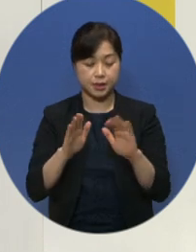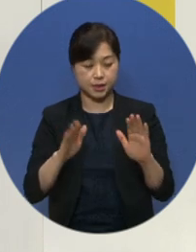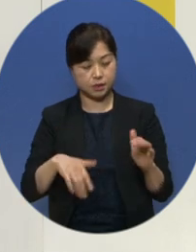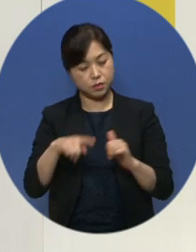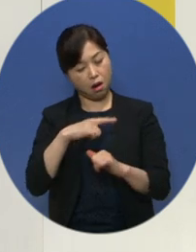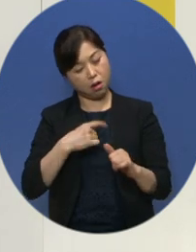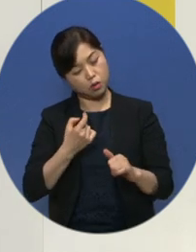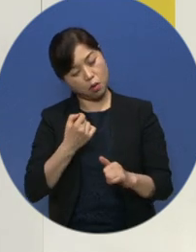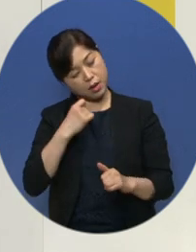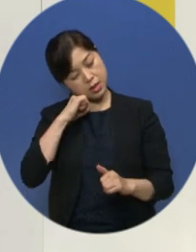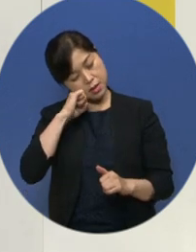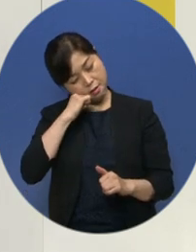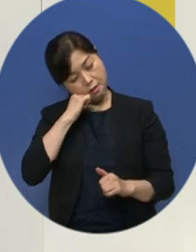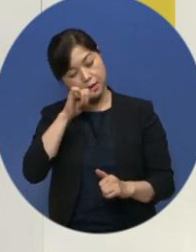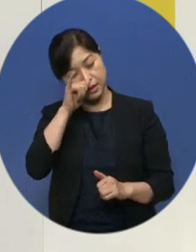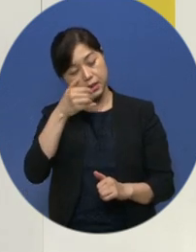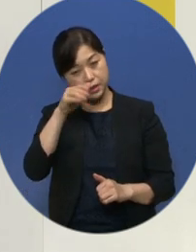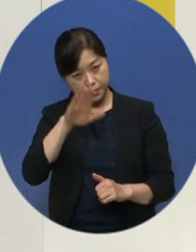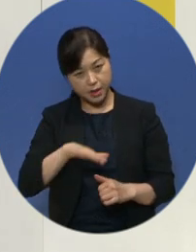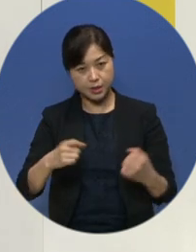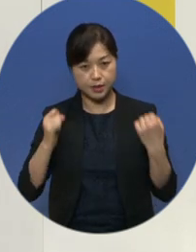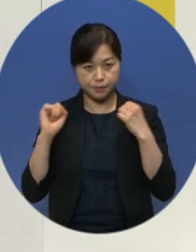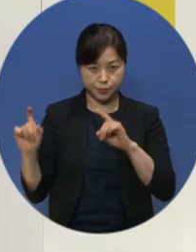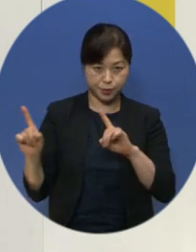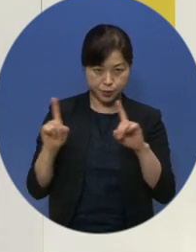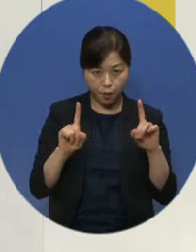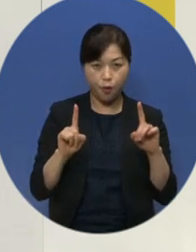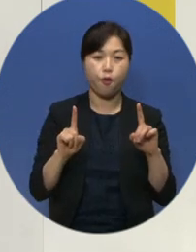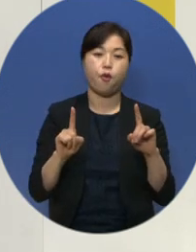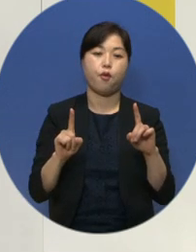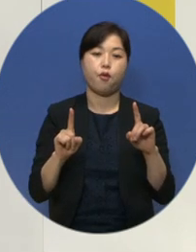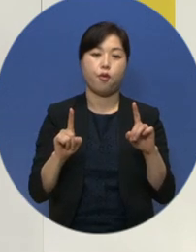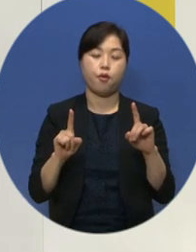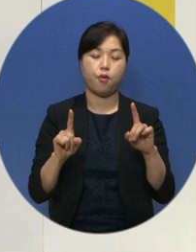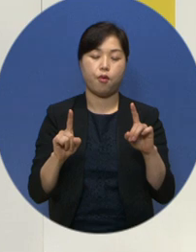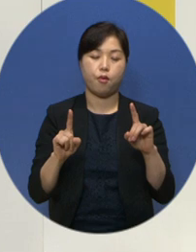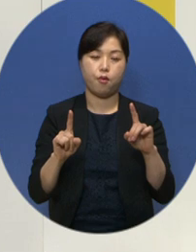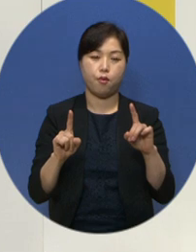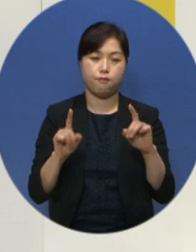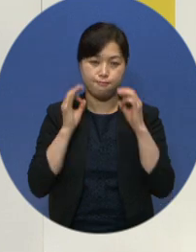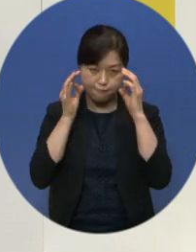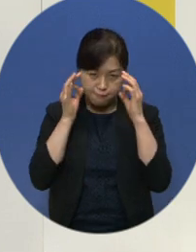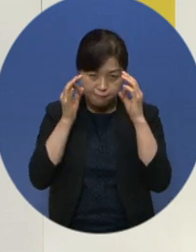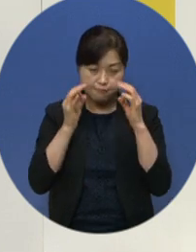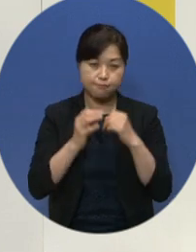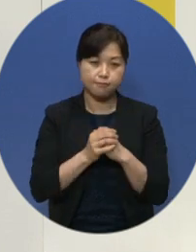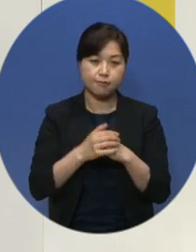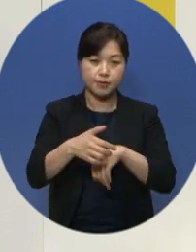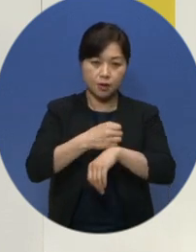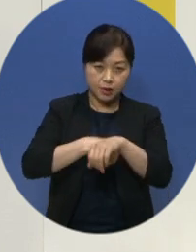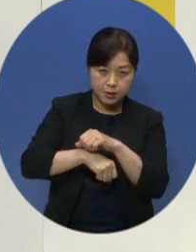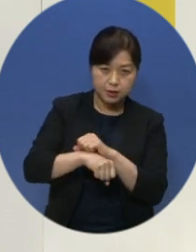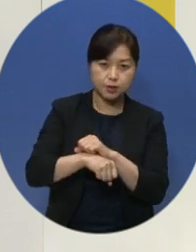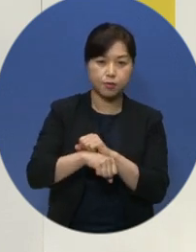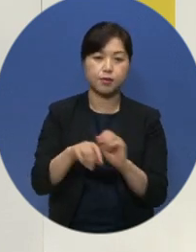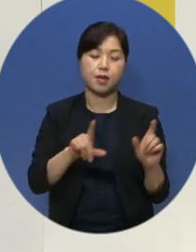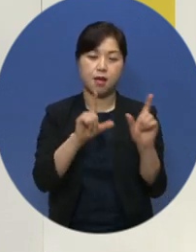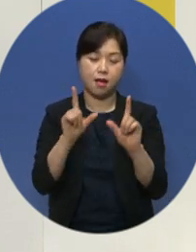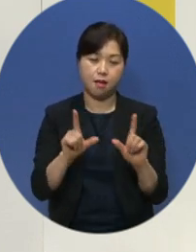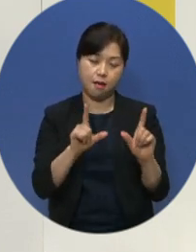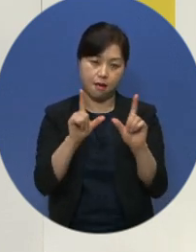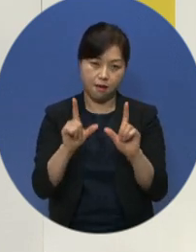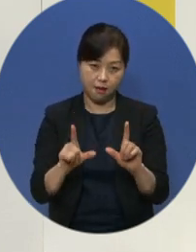좀 힘을 내쉬고 적극적으로 어 으 그 삶의